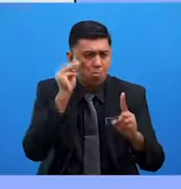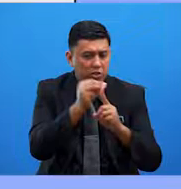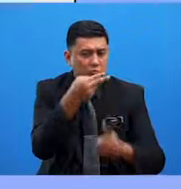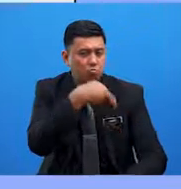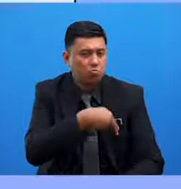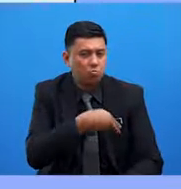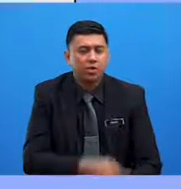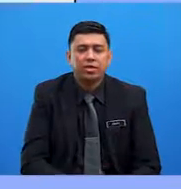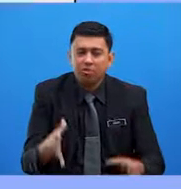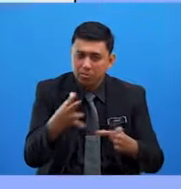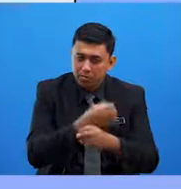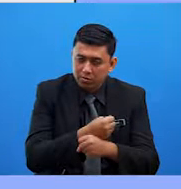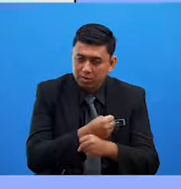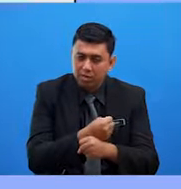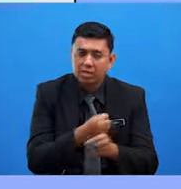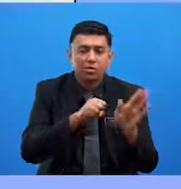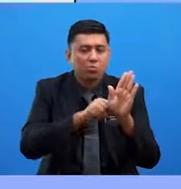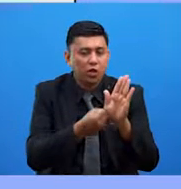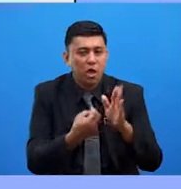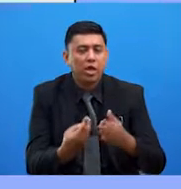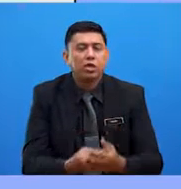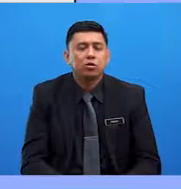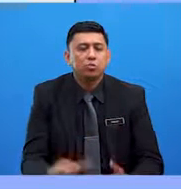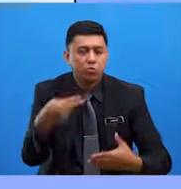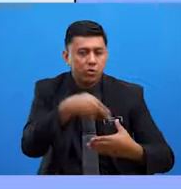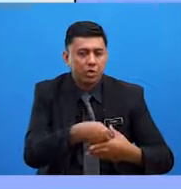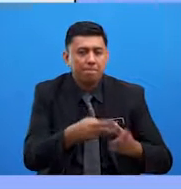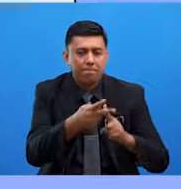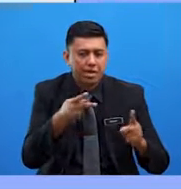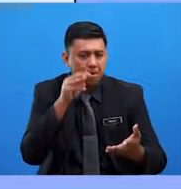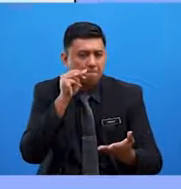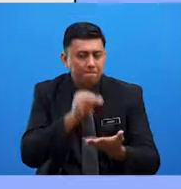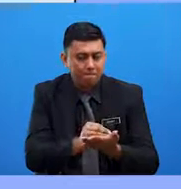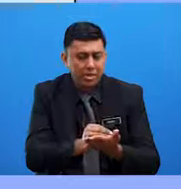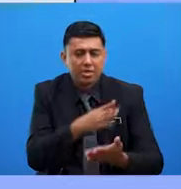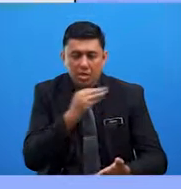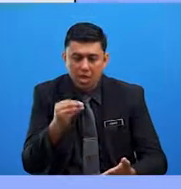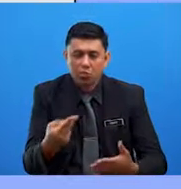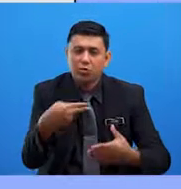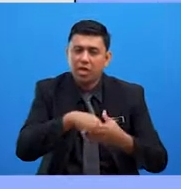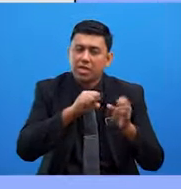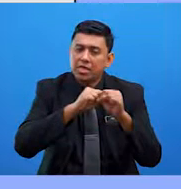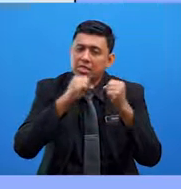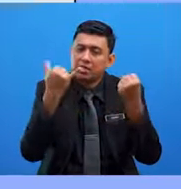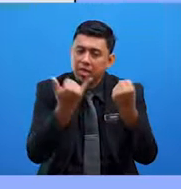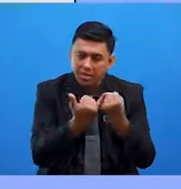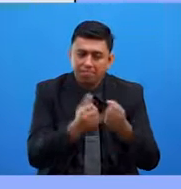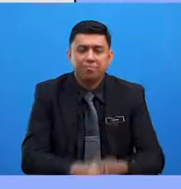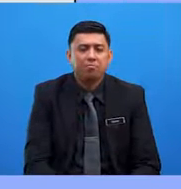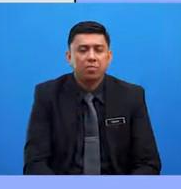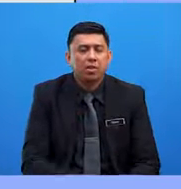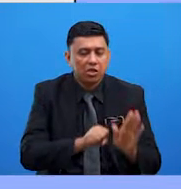untung memperolehi sumber keuangan daripada modal dan keuntungan syarikat, manakala